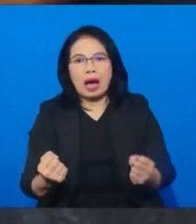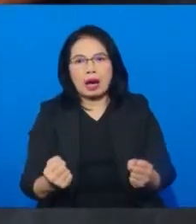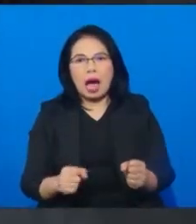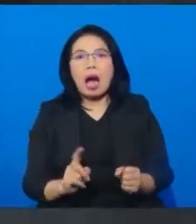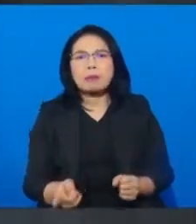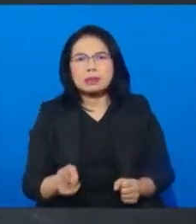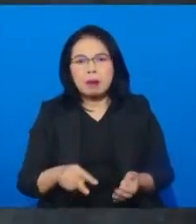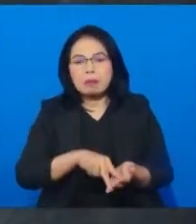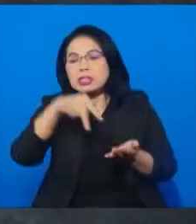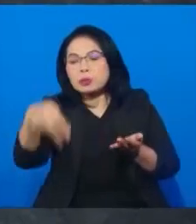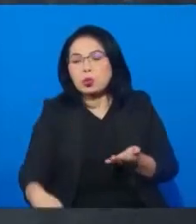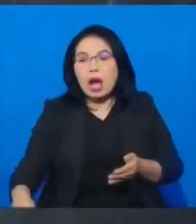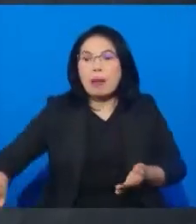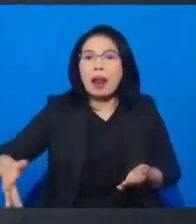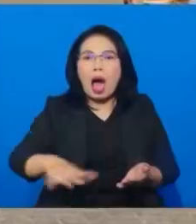laut.